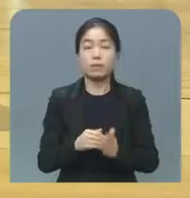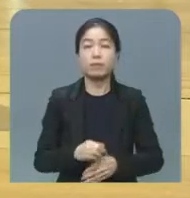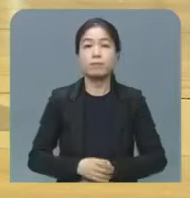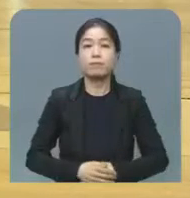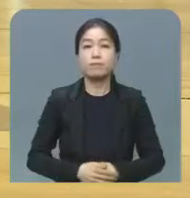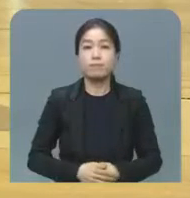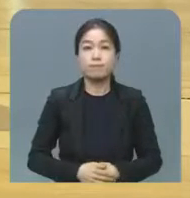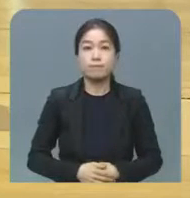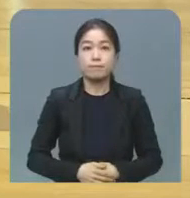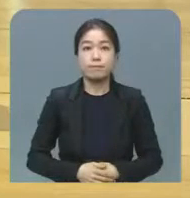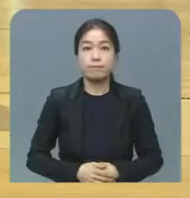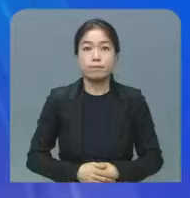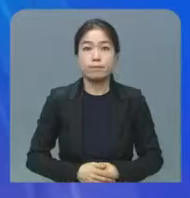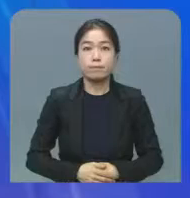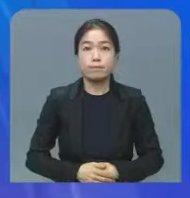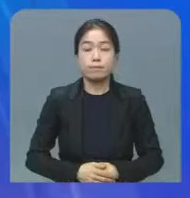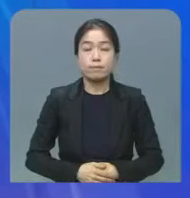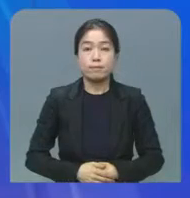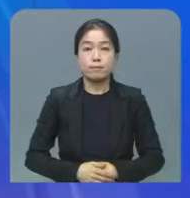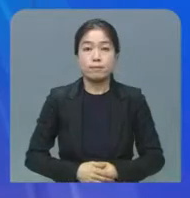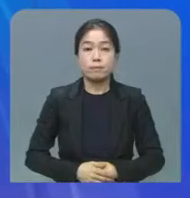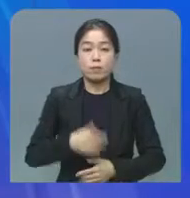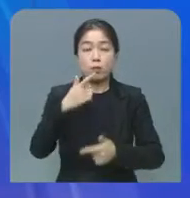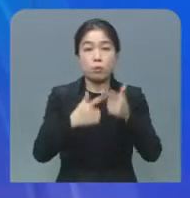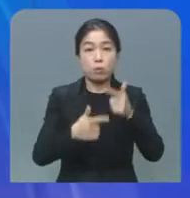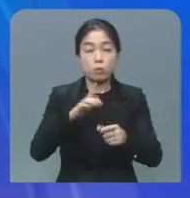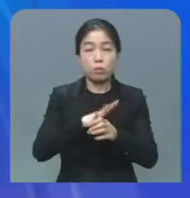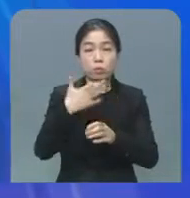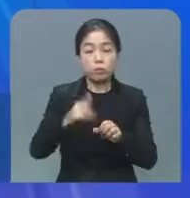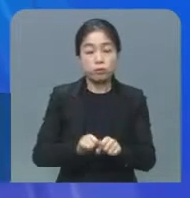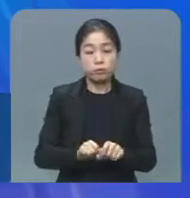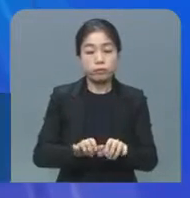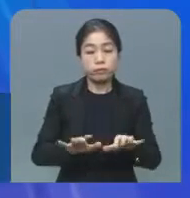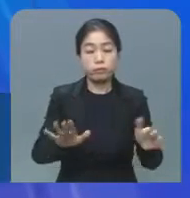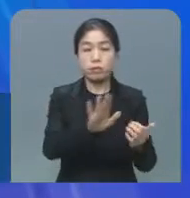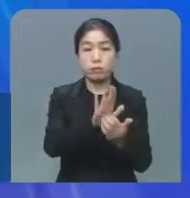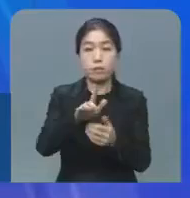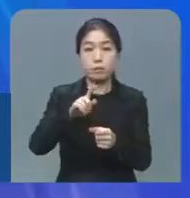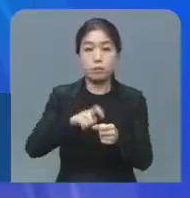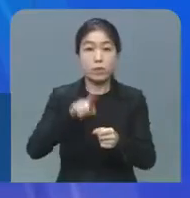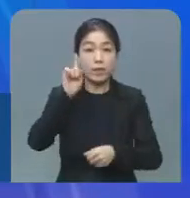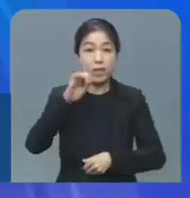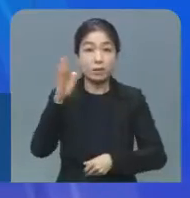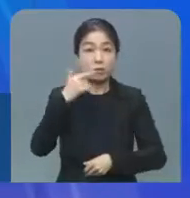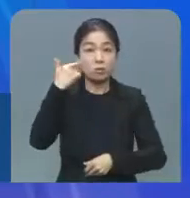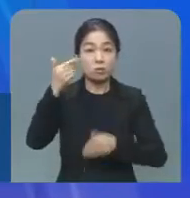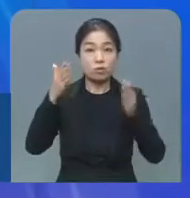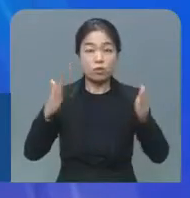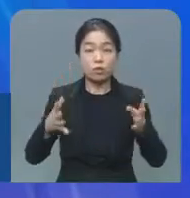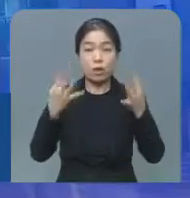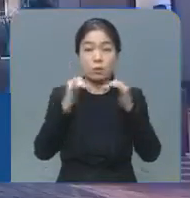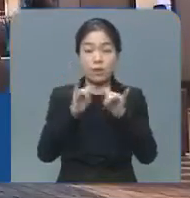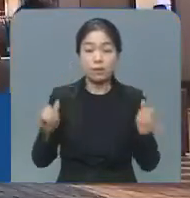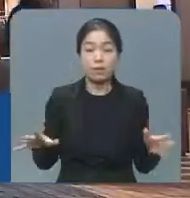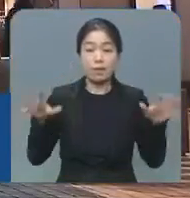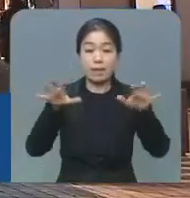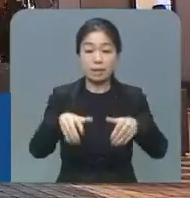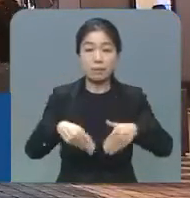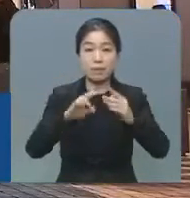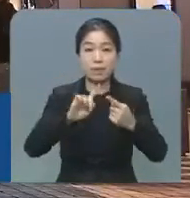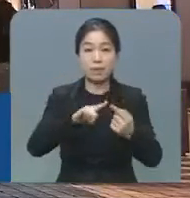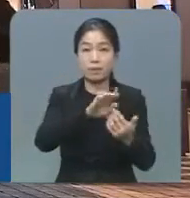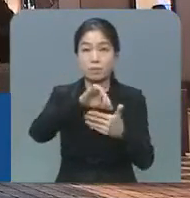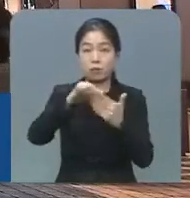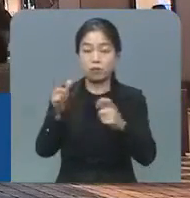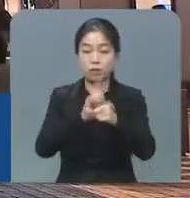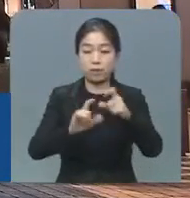뉴스 김정 됩니다 목포시가 크론 알고 확산 3 를 막기 위해 내일부터 엿새 동안 다중 집합 시설에 대한 방역 수칙을